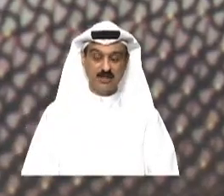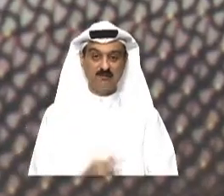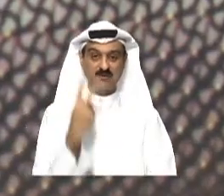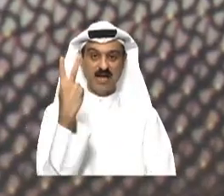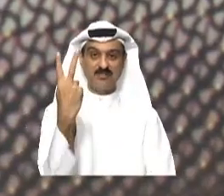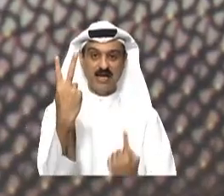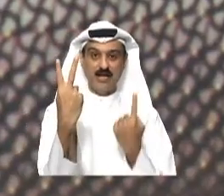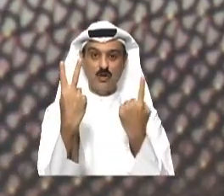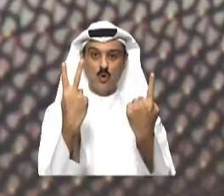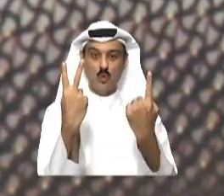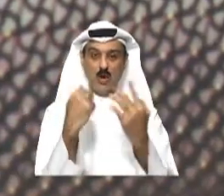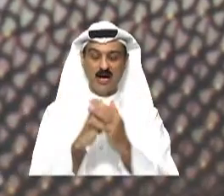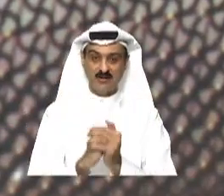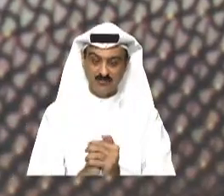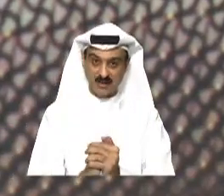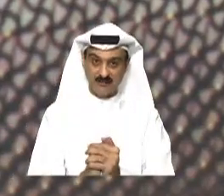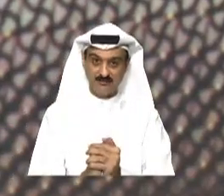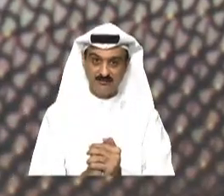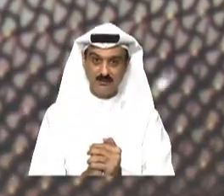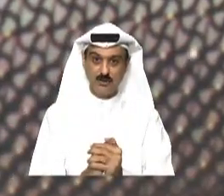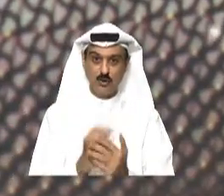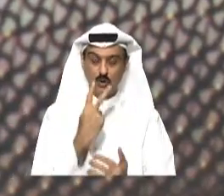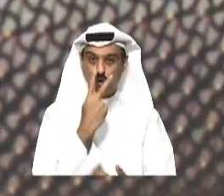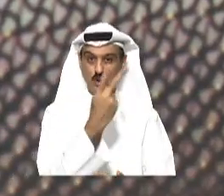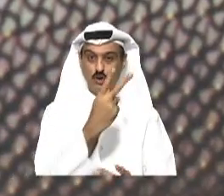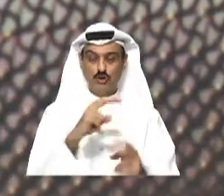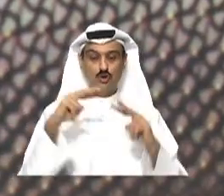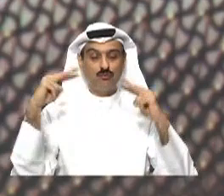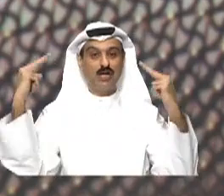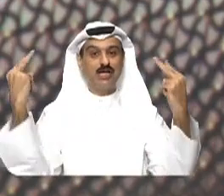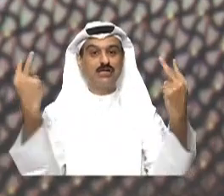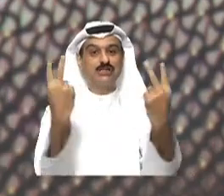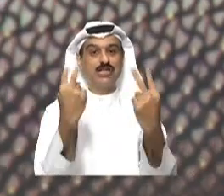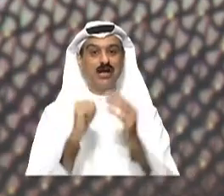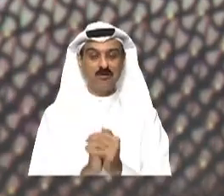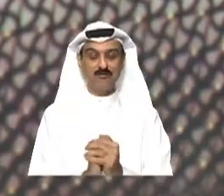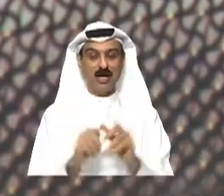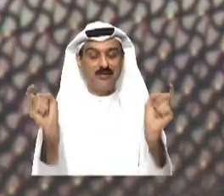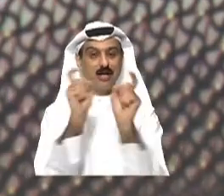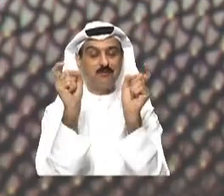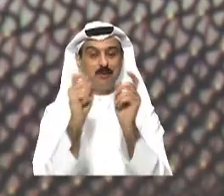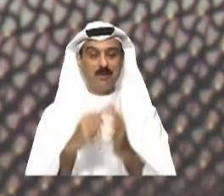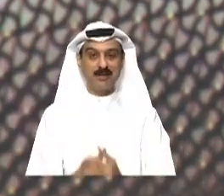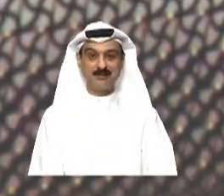بهدفين لهدف. نشاهد معكم آراء الجماهير التي تابعت هذا اللقاء الأسطوري.